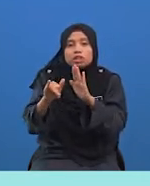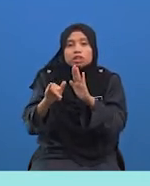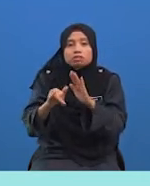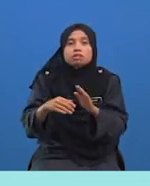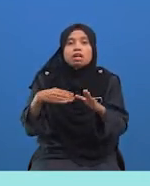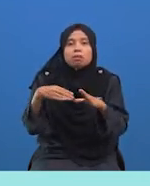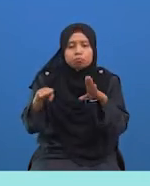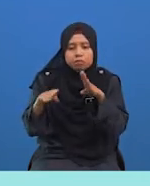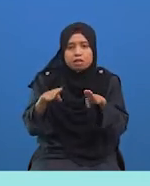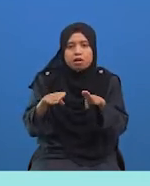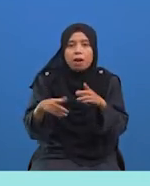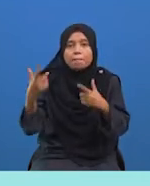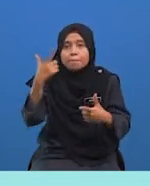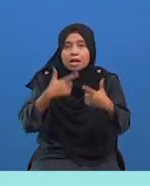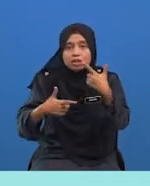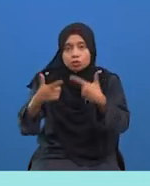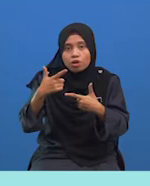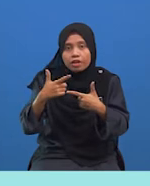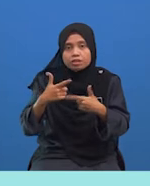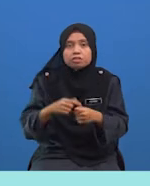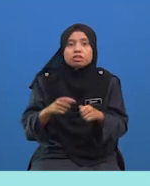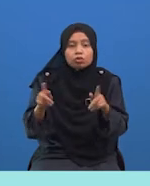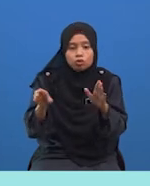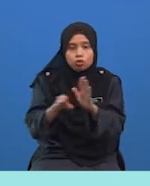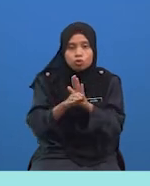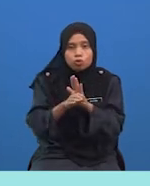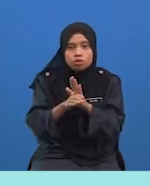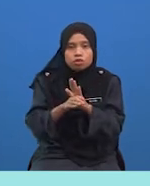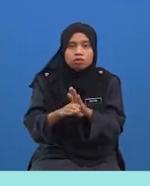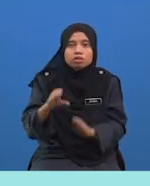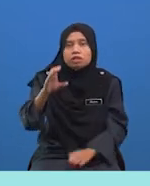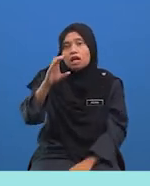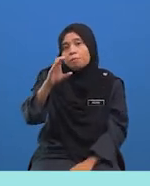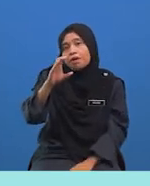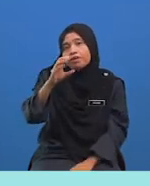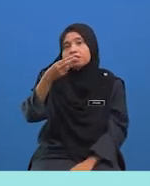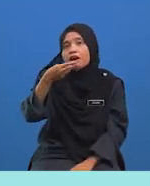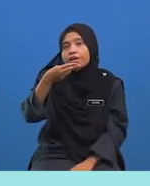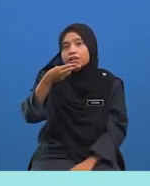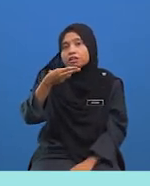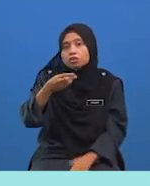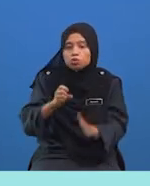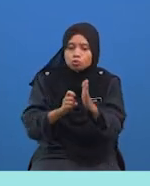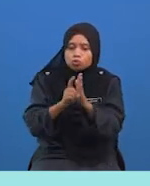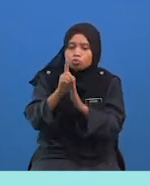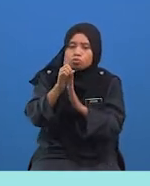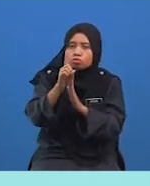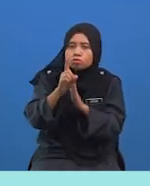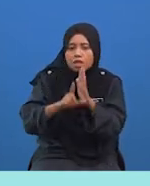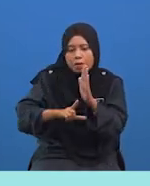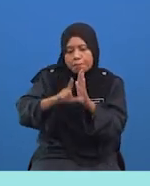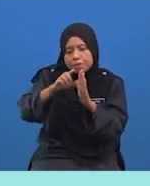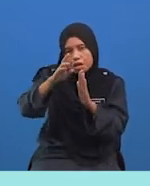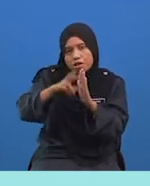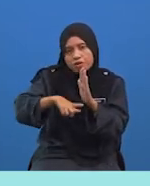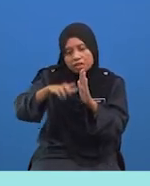dalam bidang pelancongan, iaitu seperti di Cameron Highlands yang suhunya agak lebih